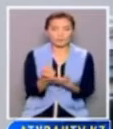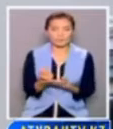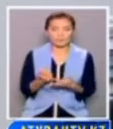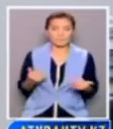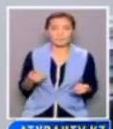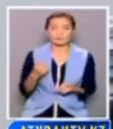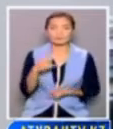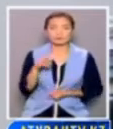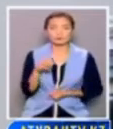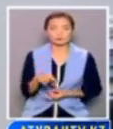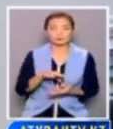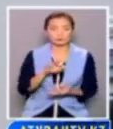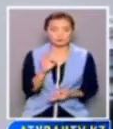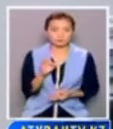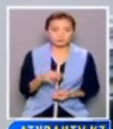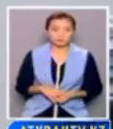Осыдан 100 жыл бұрын